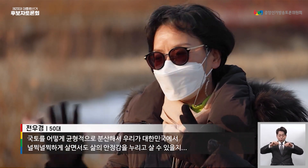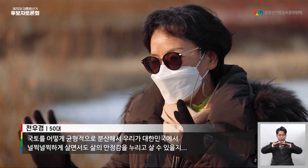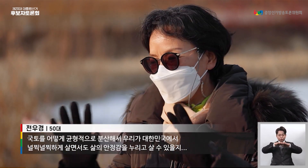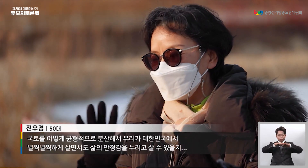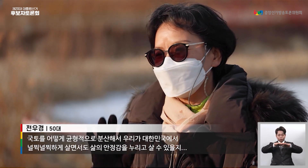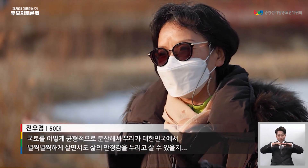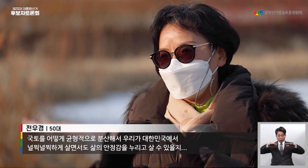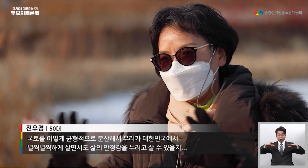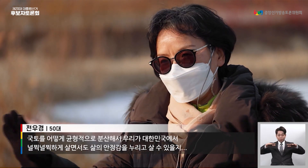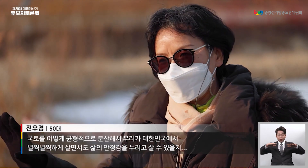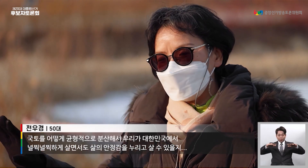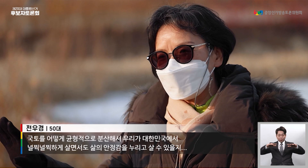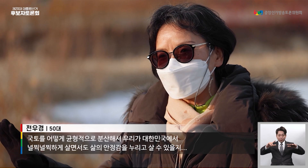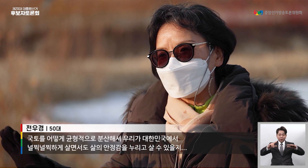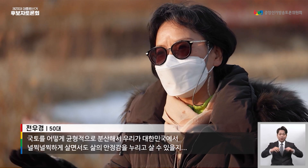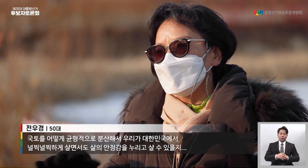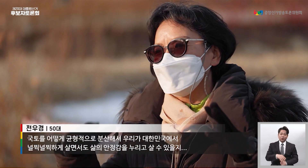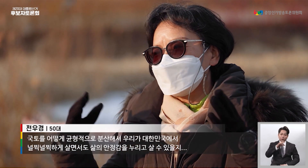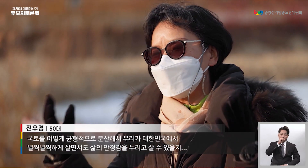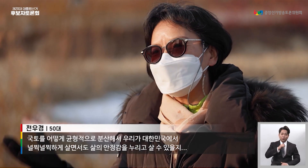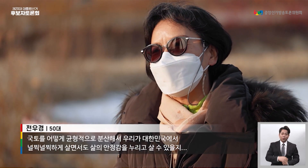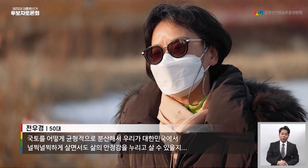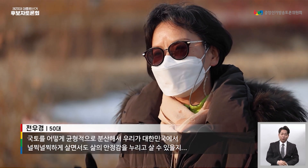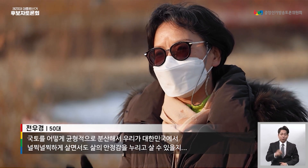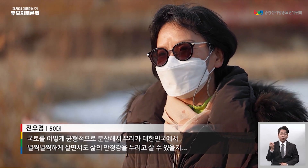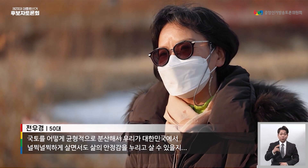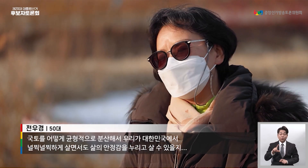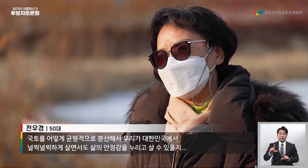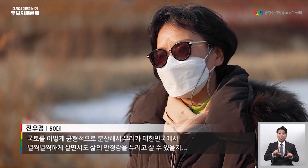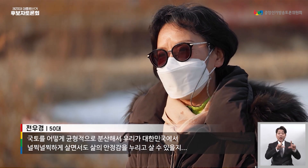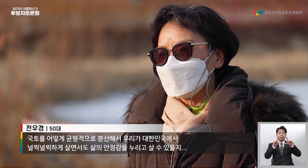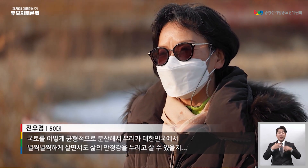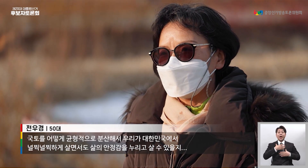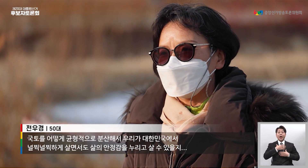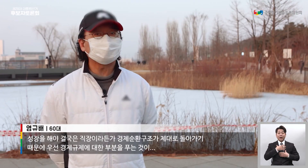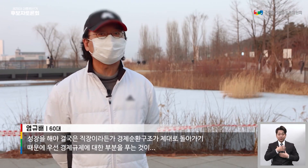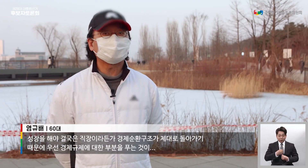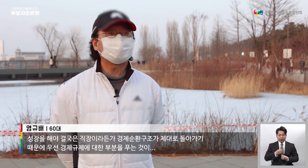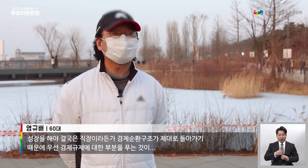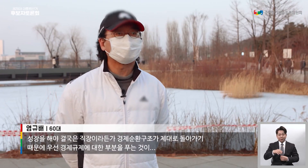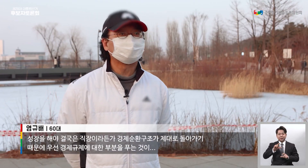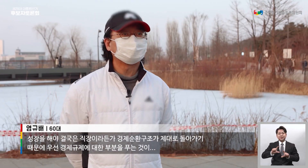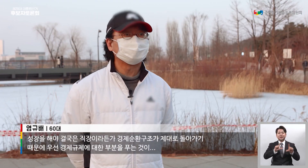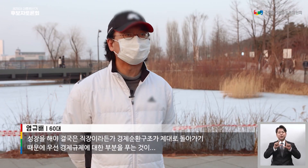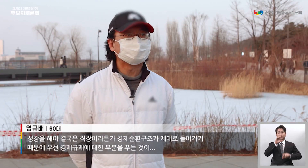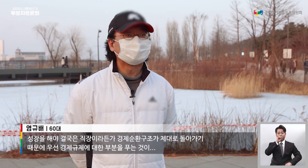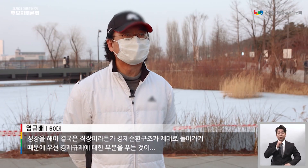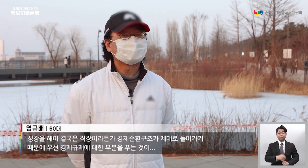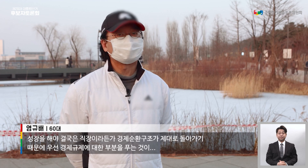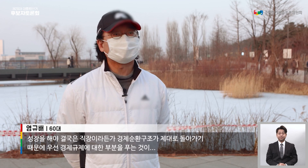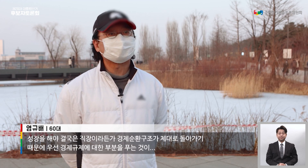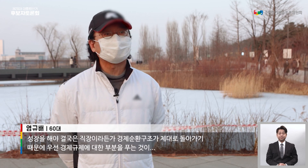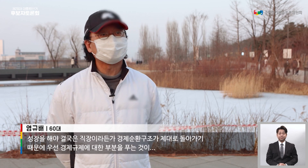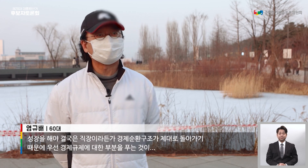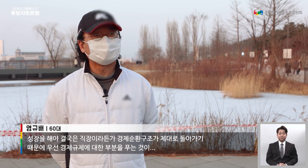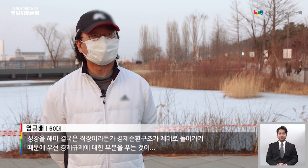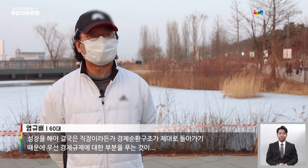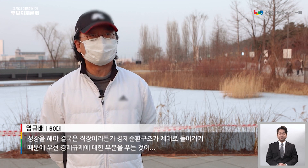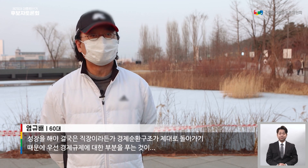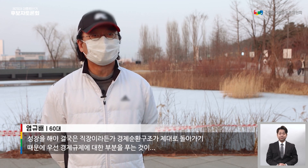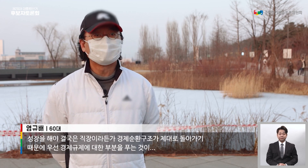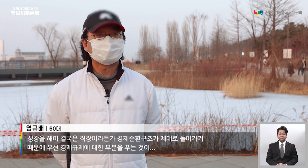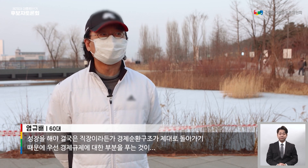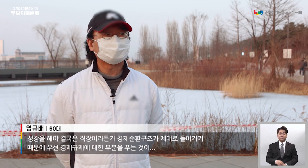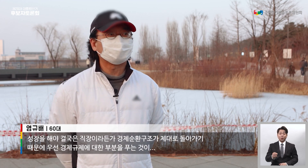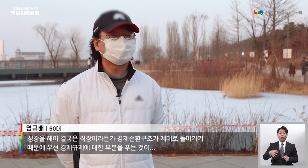대한민국에서 널찍널찍하게 살면서도 삶의 안정감을 누리고 살 수 있을까. 성장을 해야 결국은 이